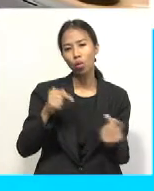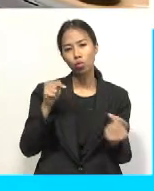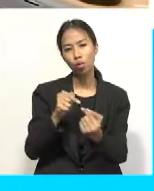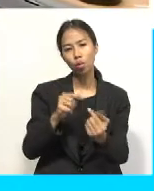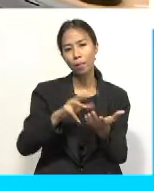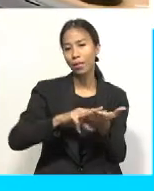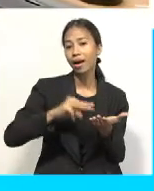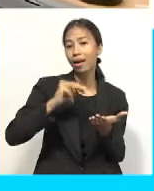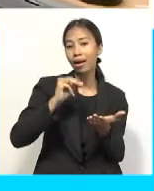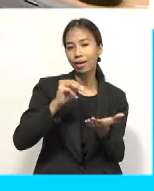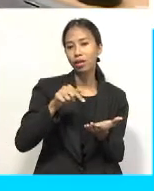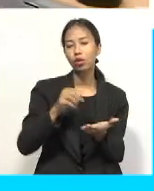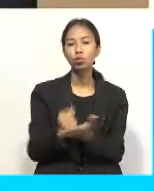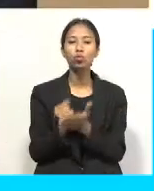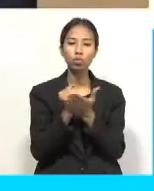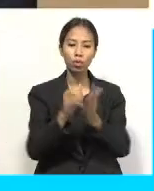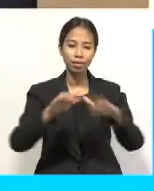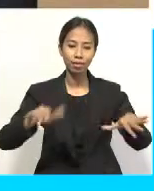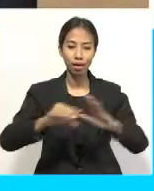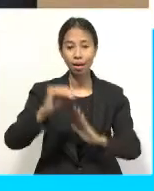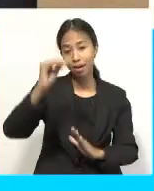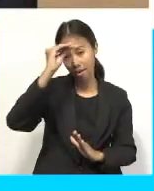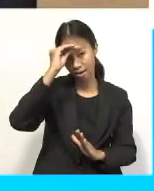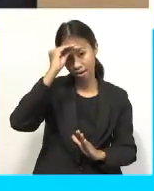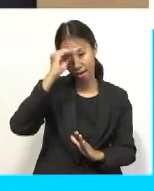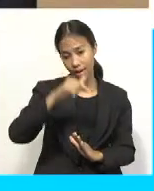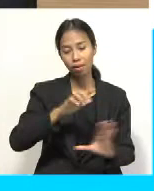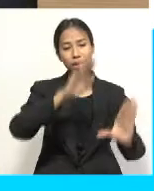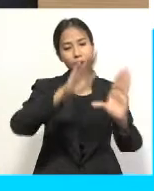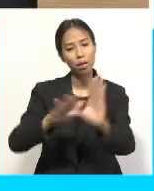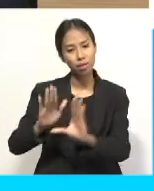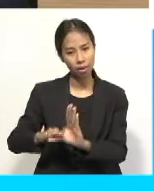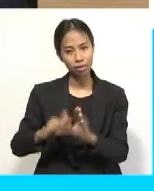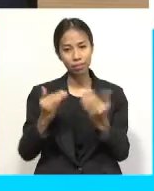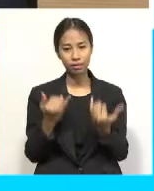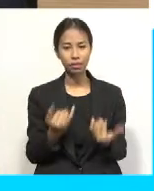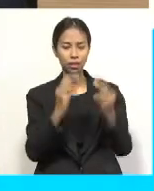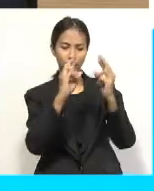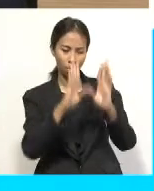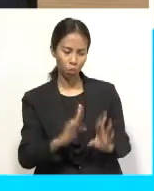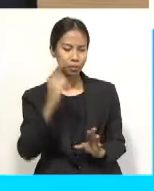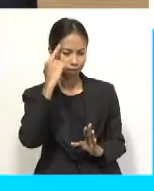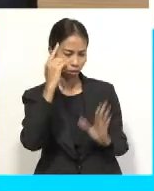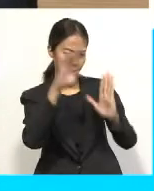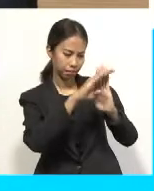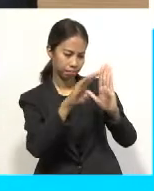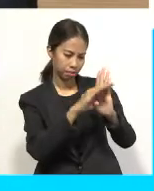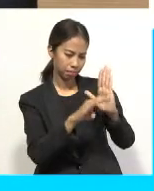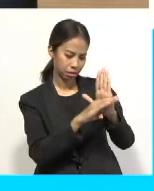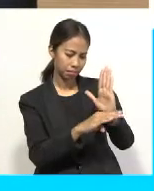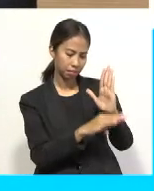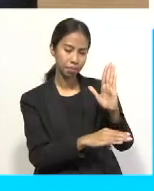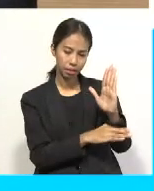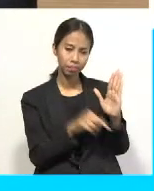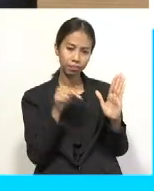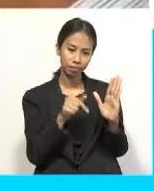นเป็นการเก็บตกเพื่อรับนักศึกษาเข้าเนี่ยอันนี้น่าจะยังคงเหมือนเดิมอยู่ครับเพราะว่าทางระบบเนี่ยเชื่อว่ากระบวนการเหล่านี้เนี่ยเป็นการ